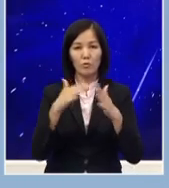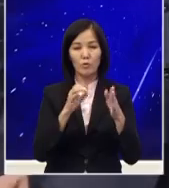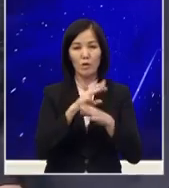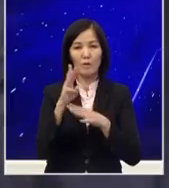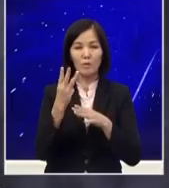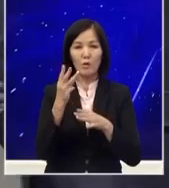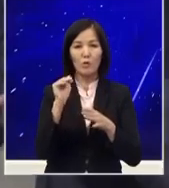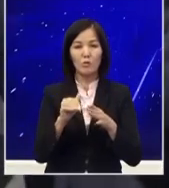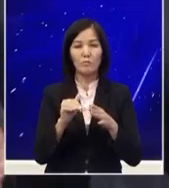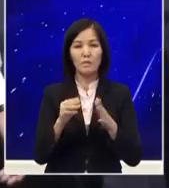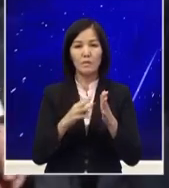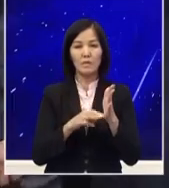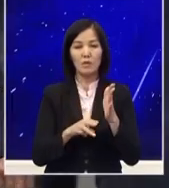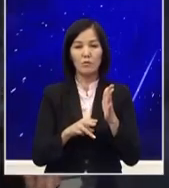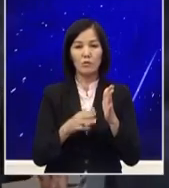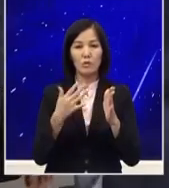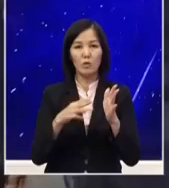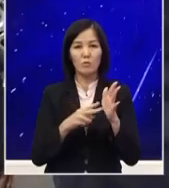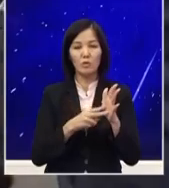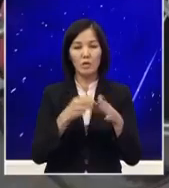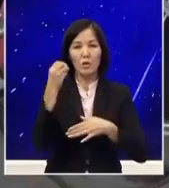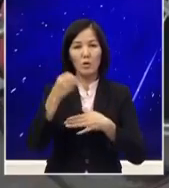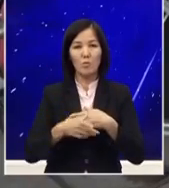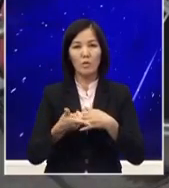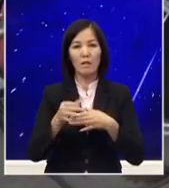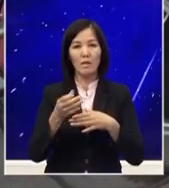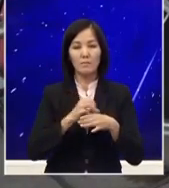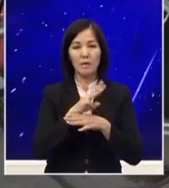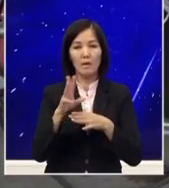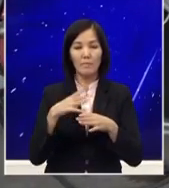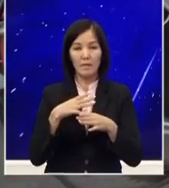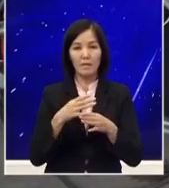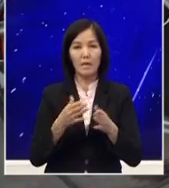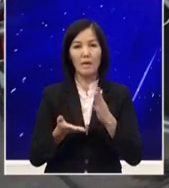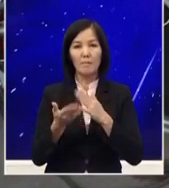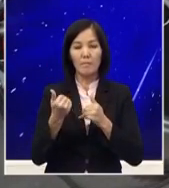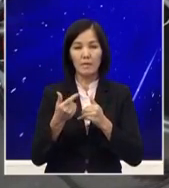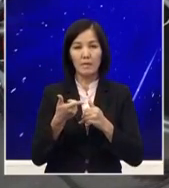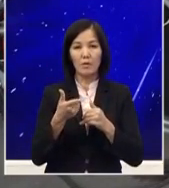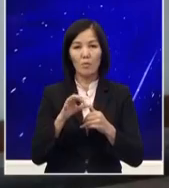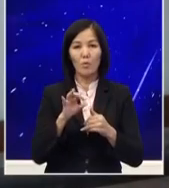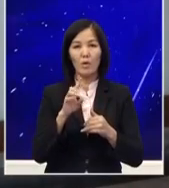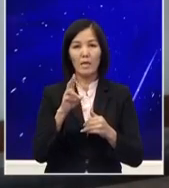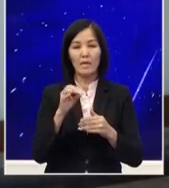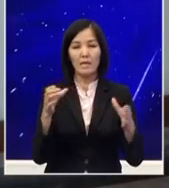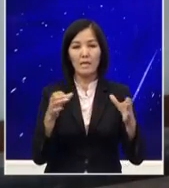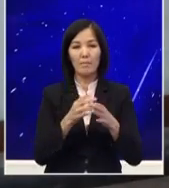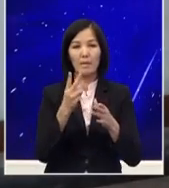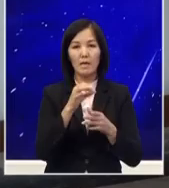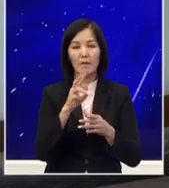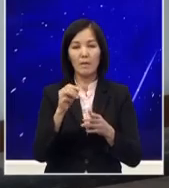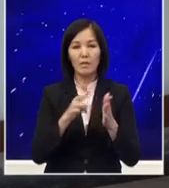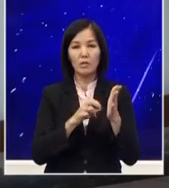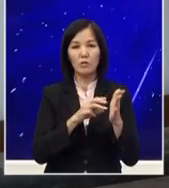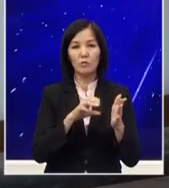үйдің 3857 пәтері орталықтандырылған газбен қамтылды. Былтыр Өркениет Construction компаниясы 2 миллиард 700